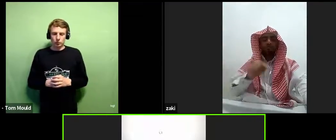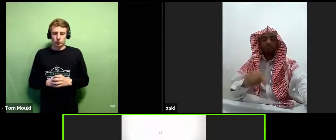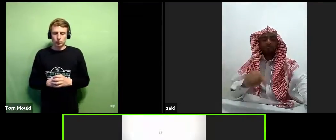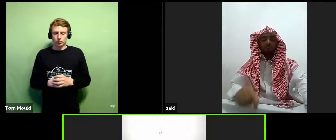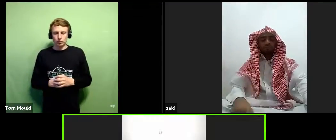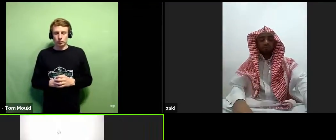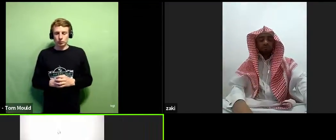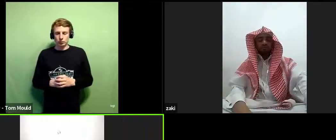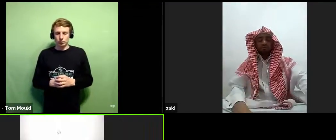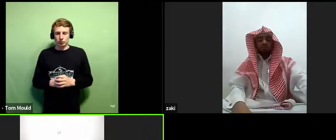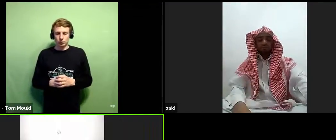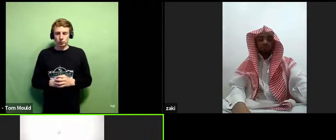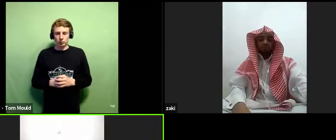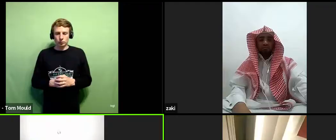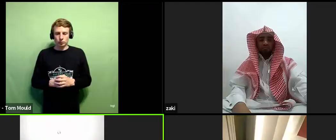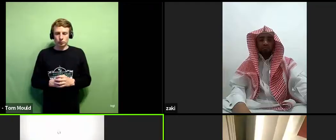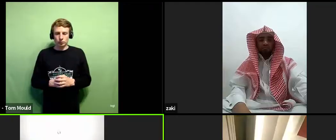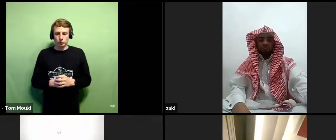تعلمون.